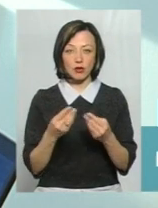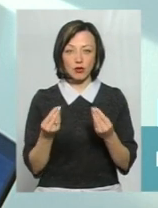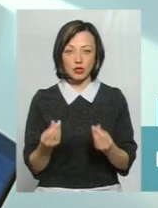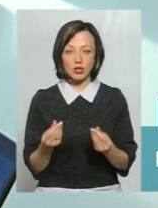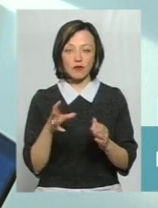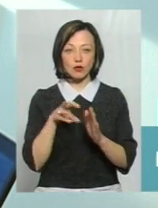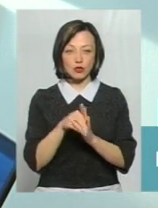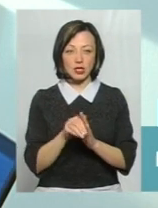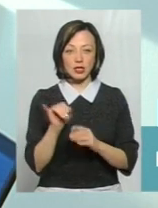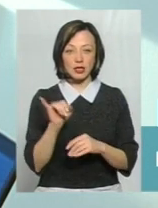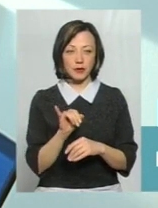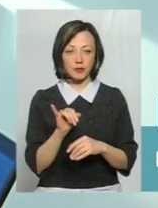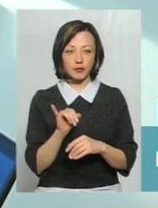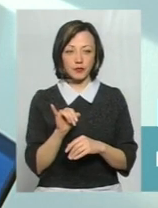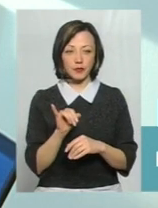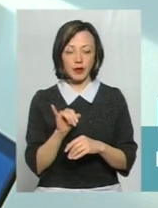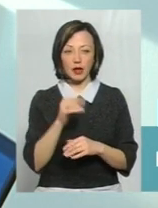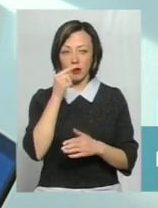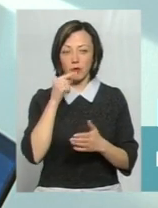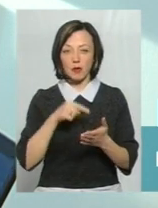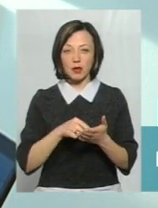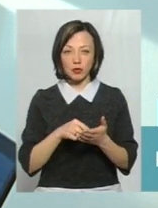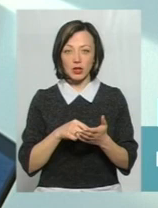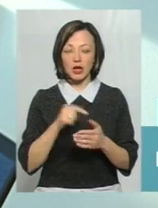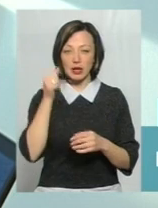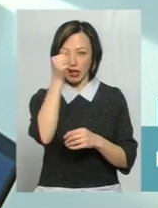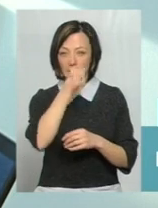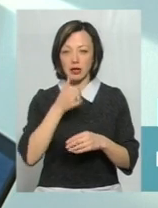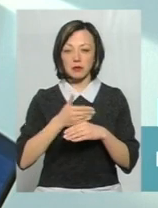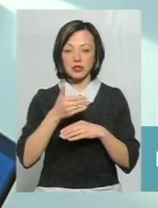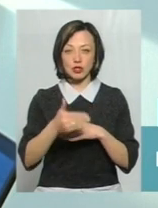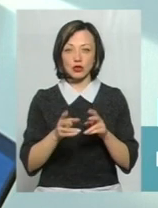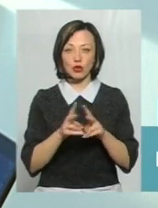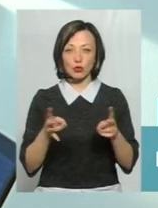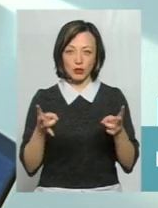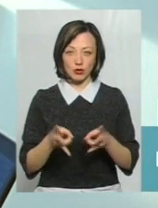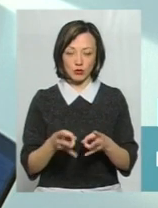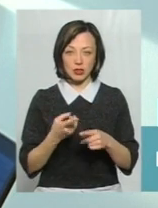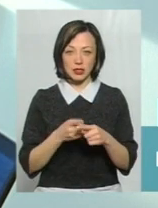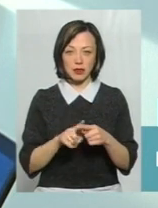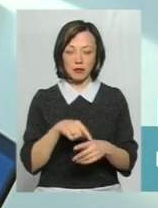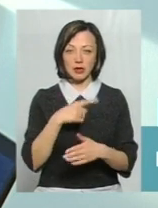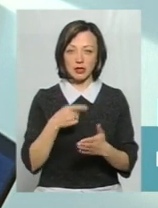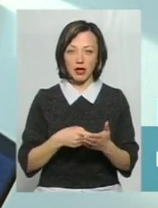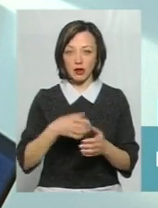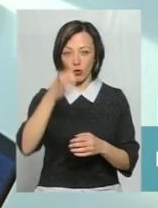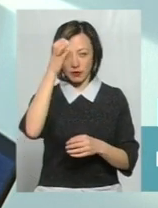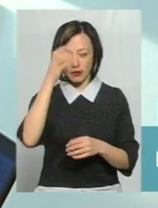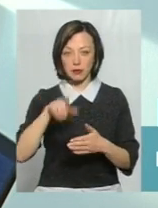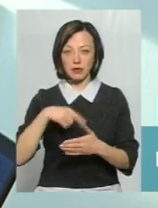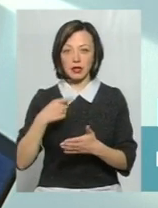його включили, і вони попадуть на рік пізніше до тих, хто потребує цих. А це питання освіти,